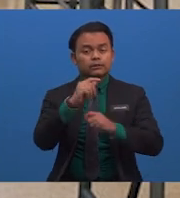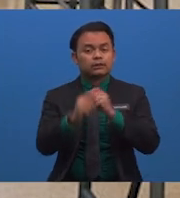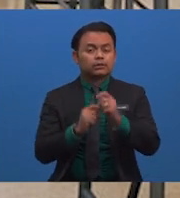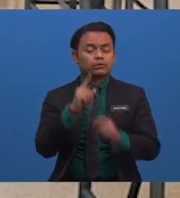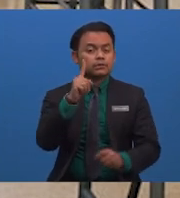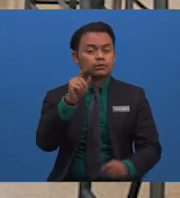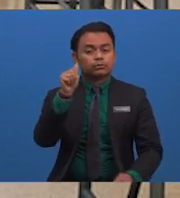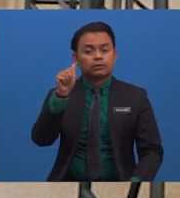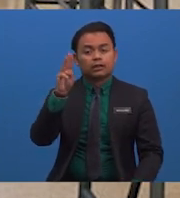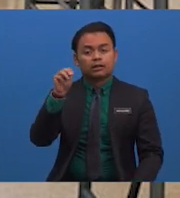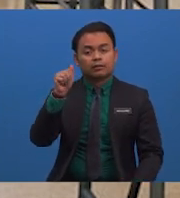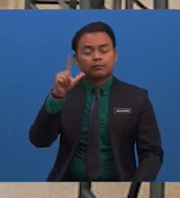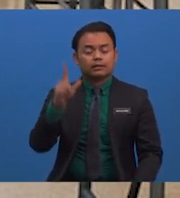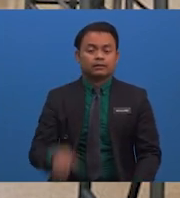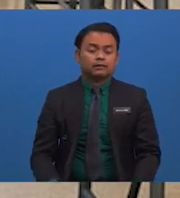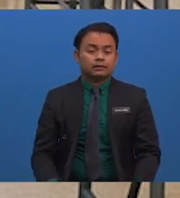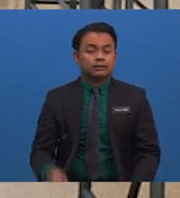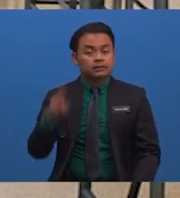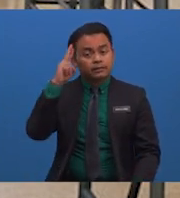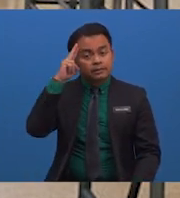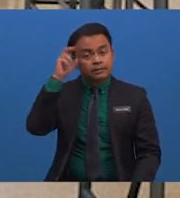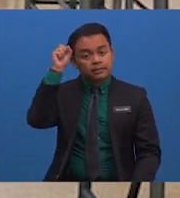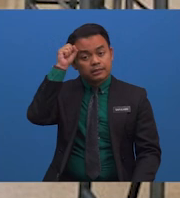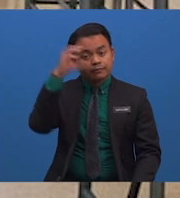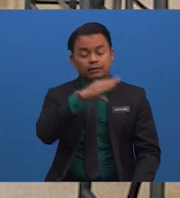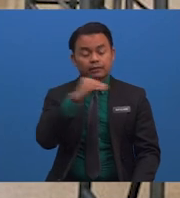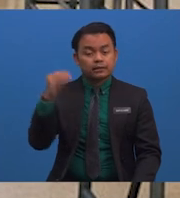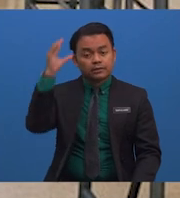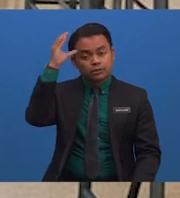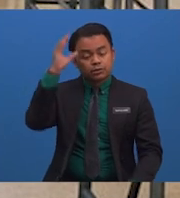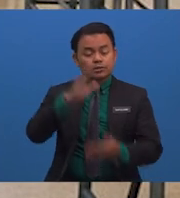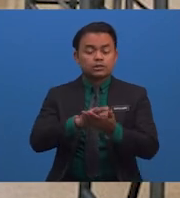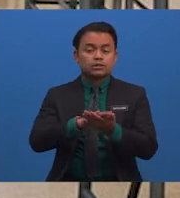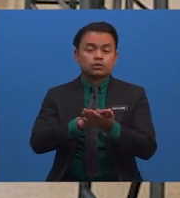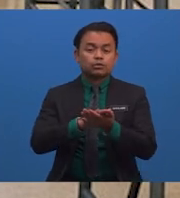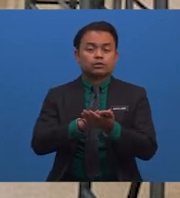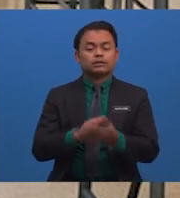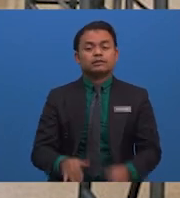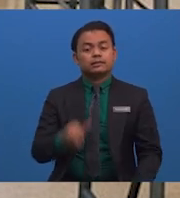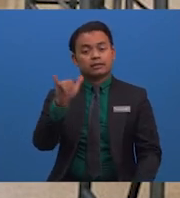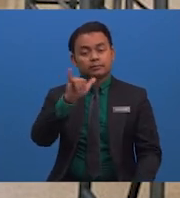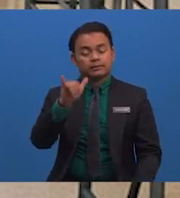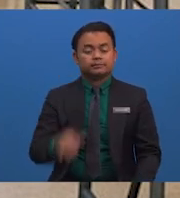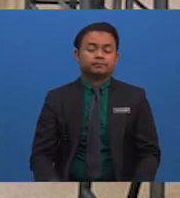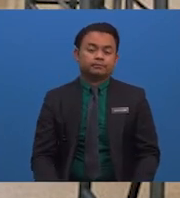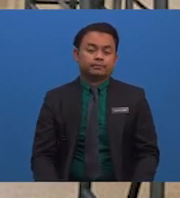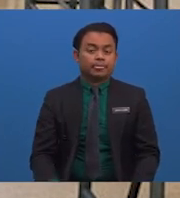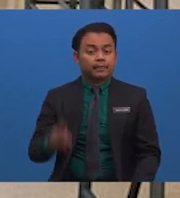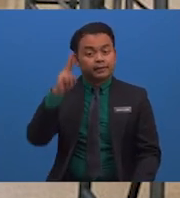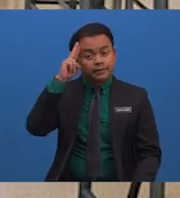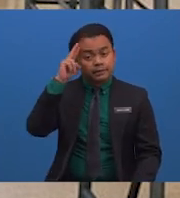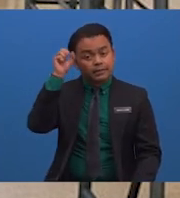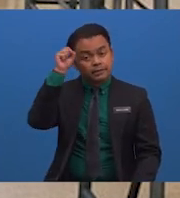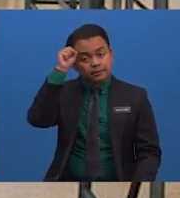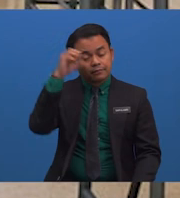Reza, Siva dan Chong bersekolah di Sekolah Kebangsaan Sari Cemerlang. Reza, Siva